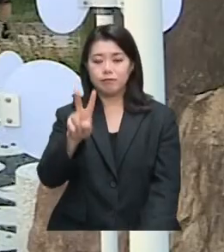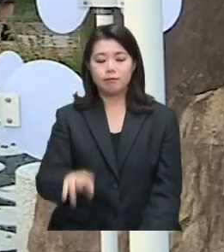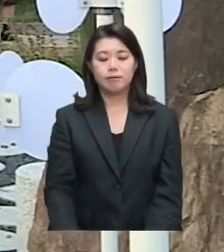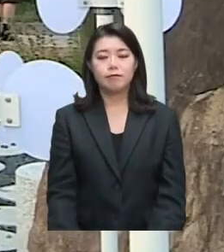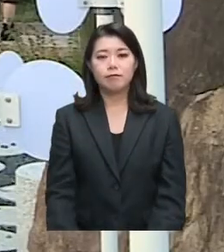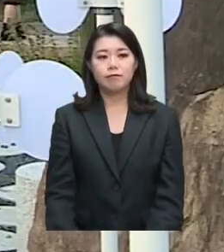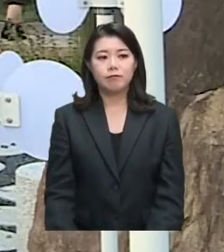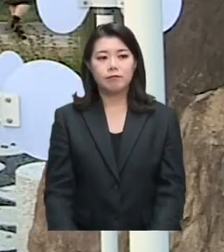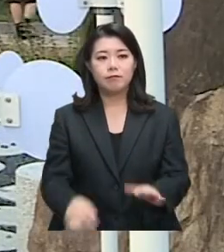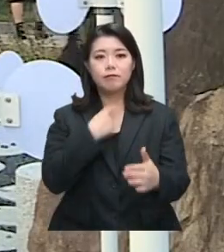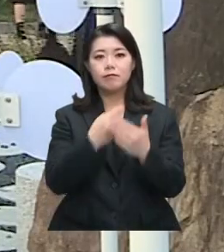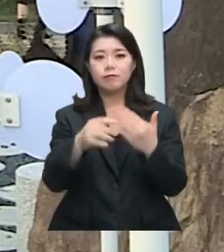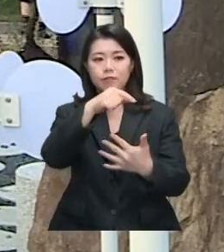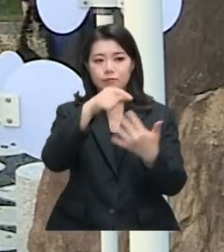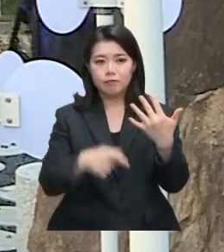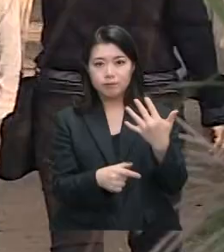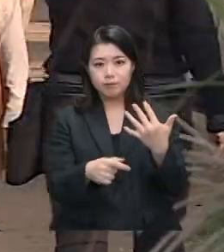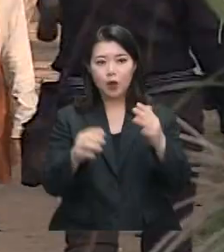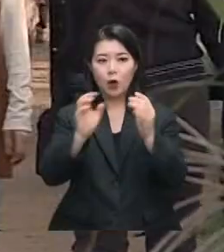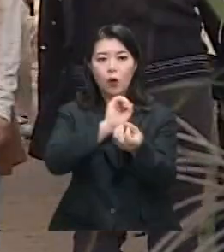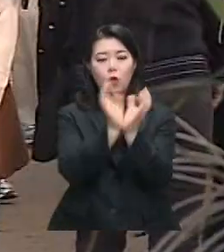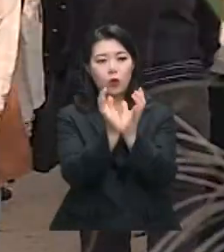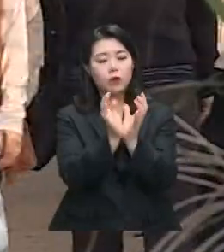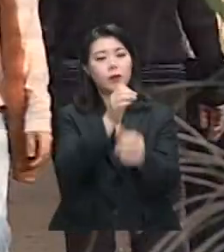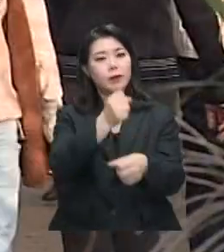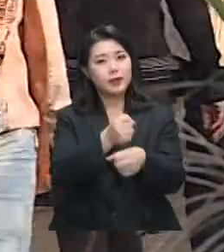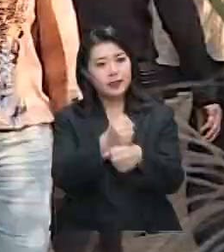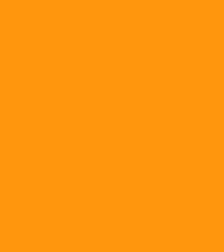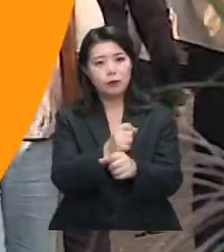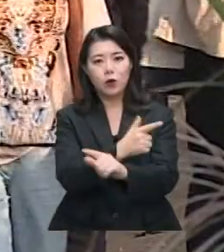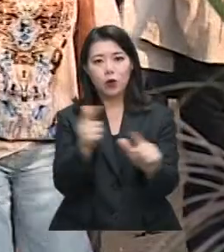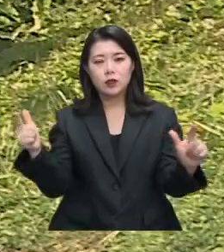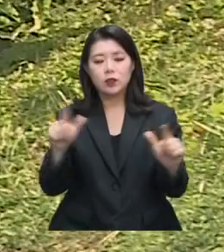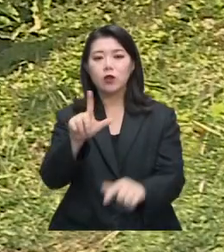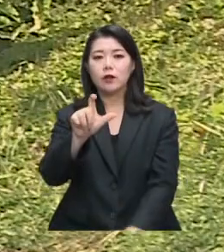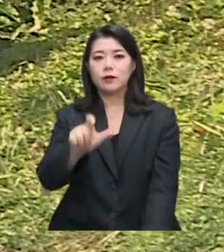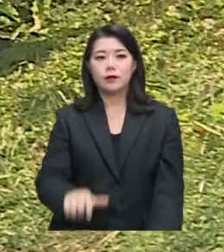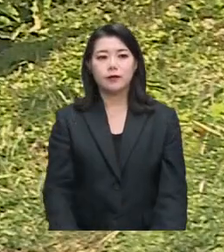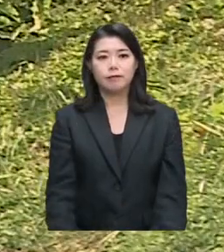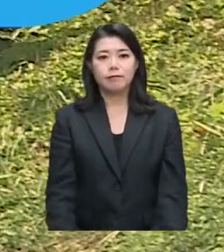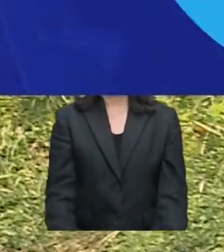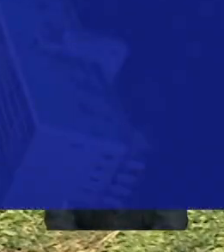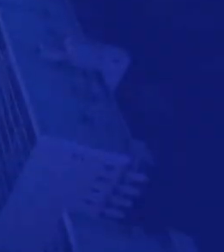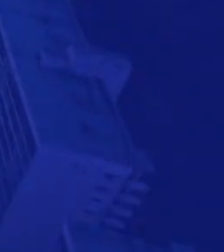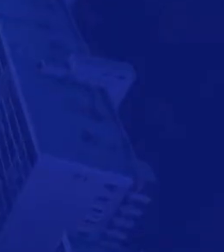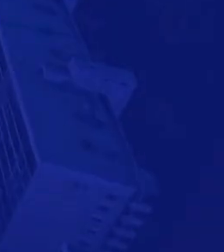조성됐고, 체험 프로그램은 억새 꽃다발 만들기 등 15개를 운영합니다.